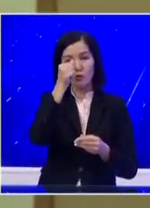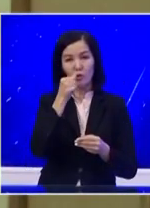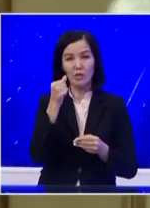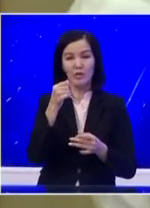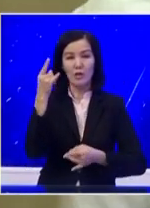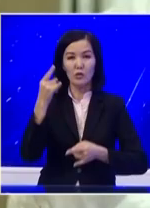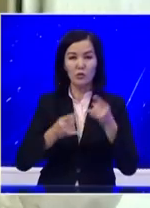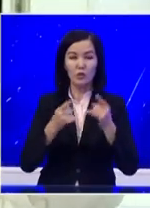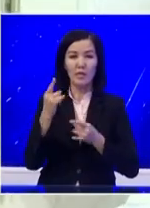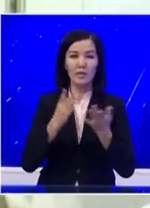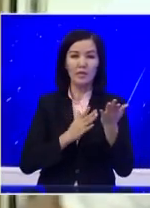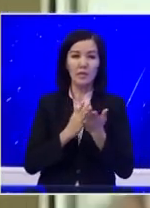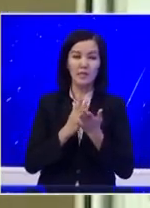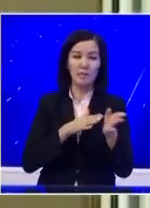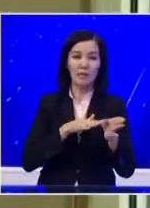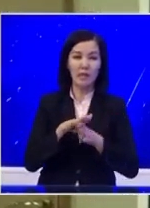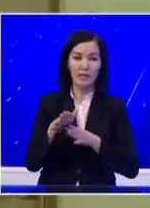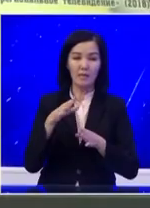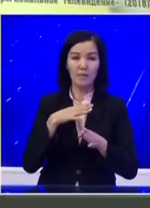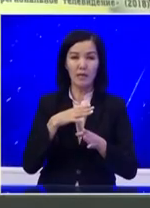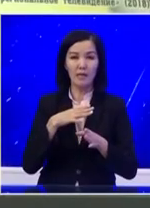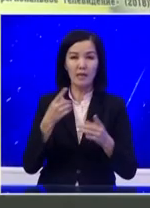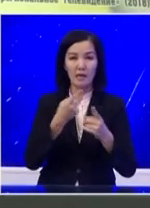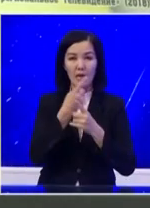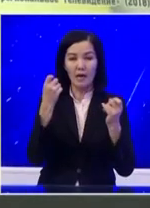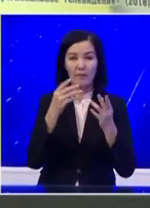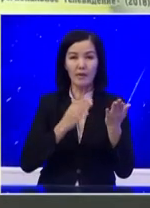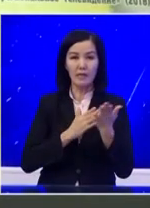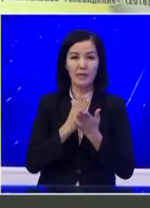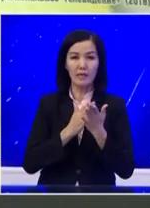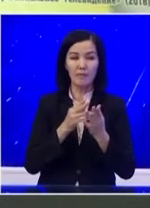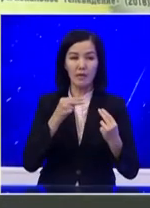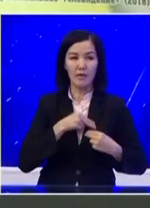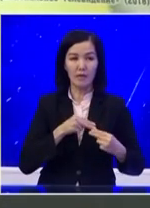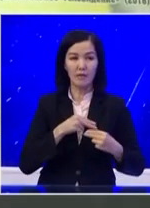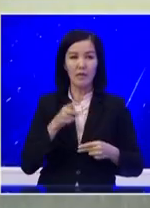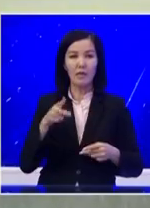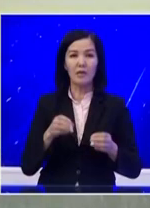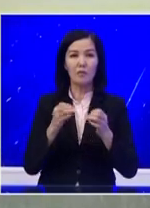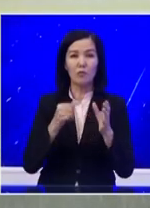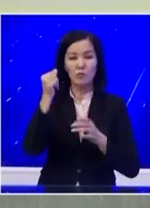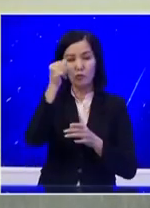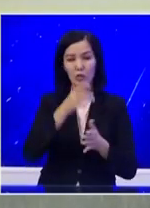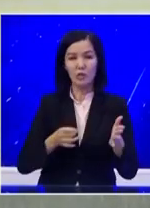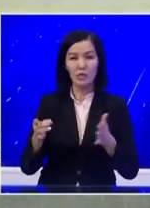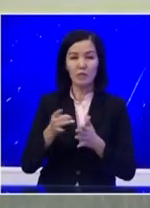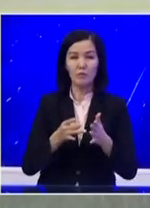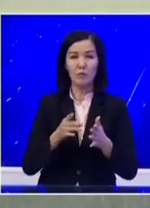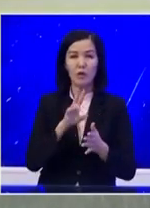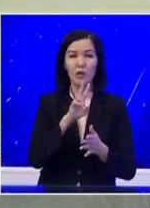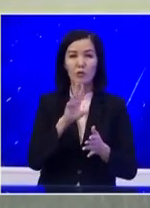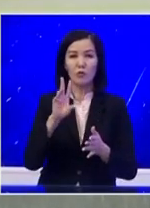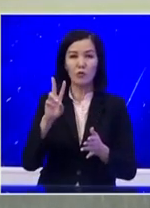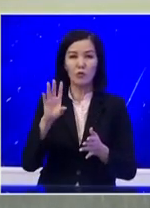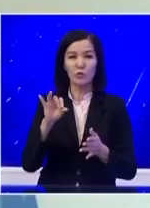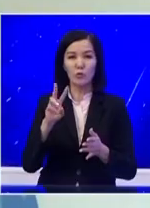журналистика соқпағымен жүріп келеді. Ақпарат саласындағы еңбегі елеусіз қалмады. 2010 жылы республикалық Нұрсұңқар